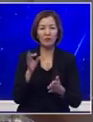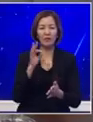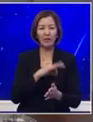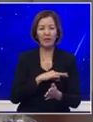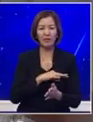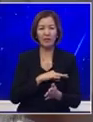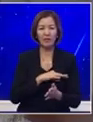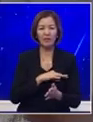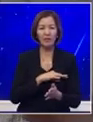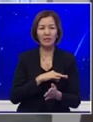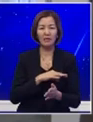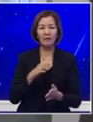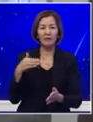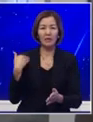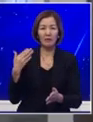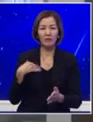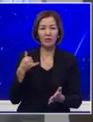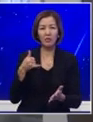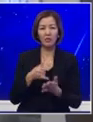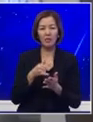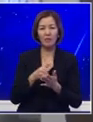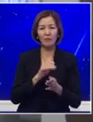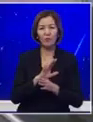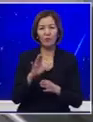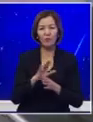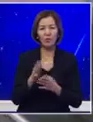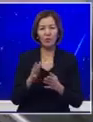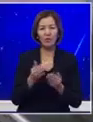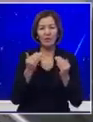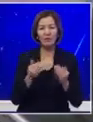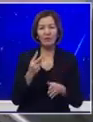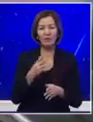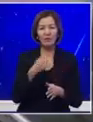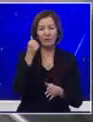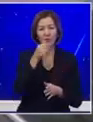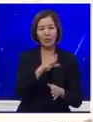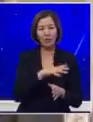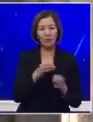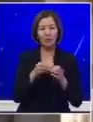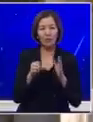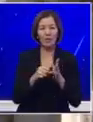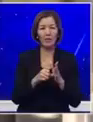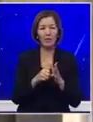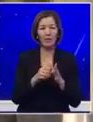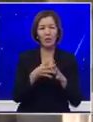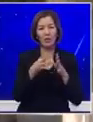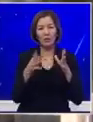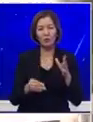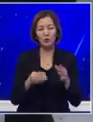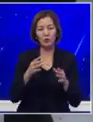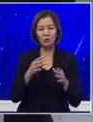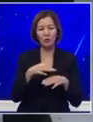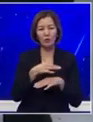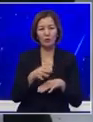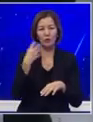Ол дәрумендерден ашытылған шарап өндіреді. Ашылғанына биыл 25 жыл. Өз өнімдері үшін 16 түрлі жүзім мен күзгі алмаларды